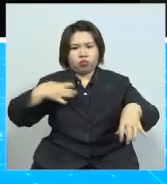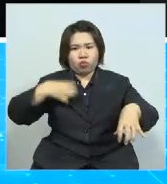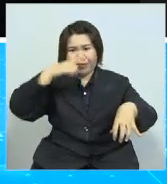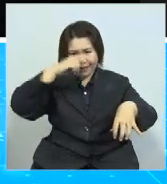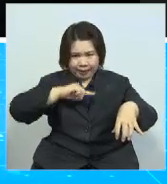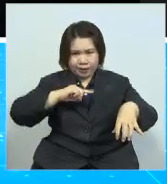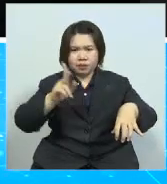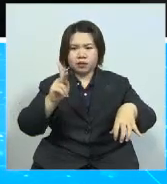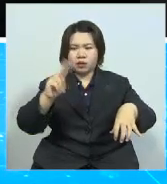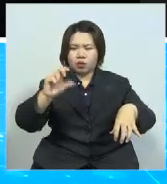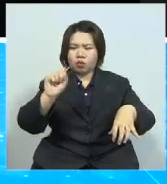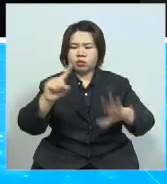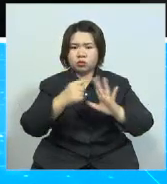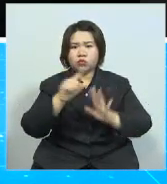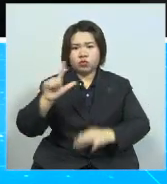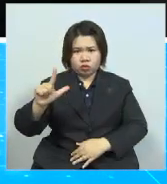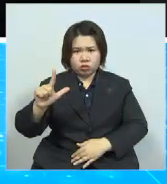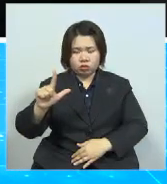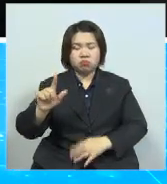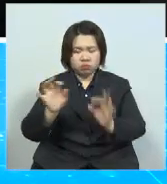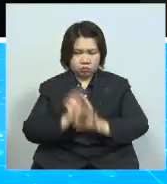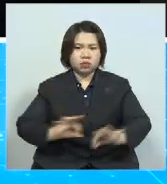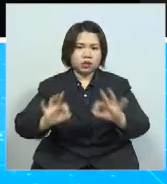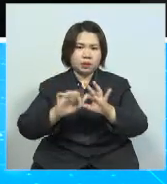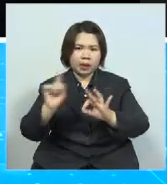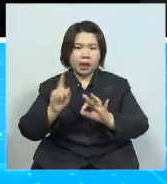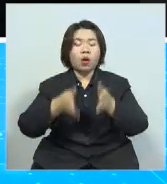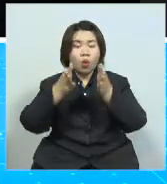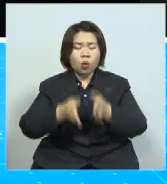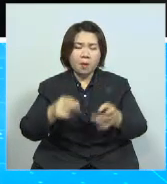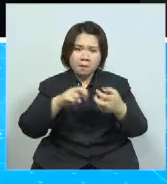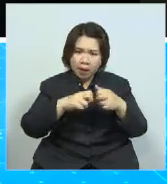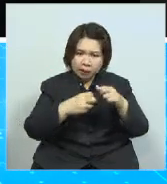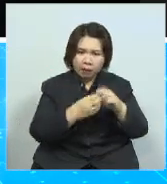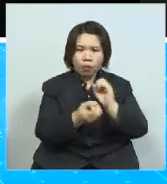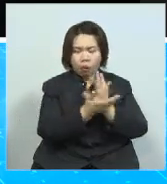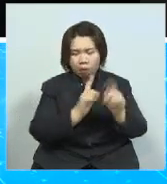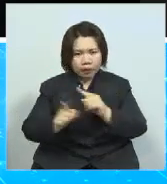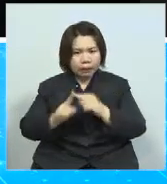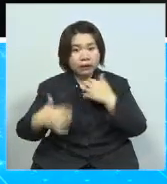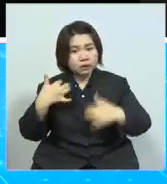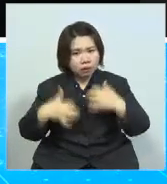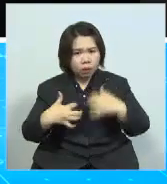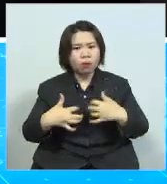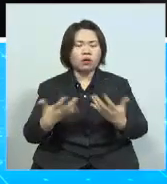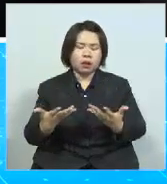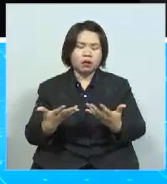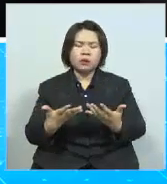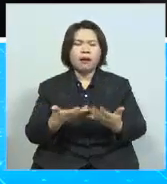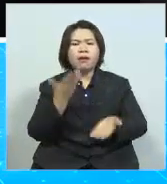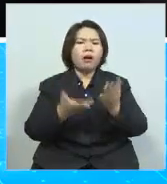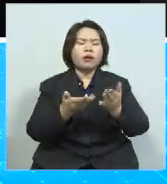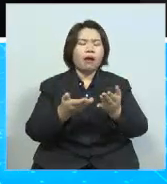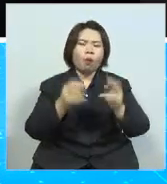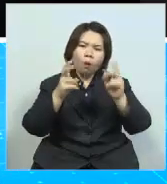ที่ประชาชนผู้มีปัญหาจะทุกข์ร้อนเดือดร้อนในลักษณะใดก็ตามส